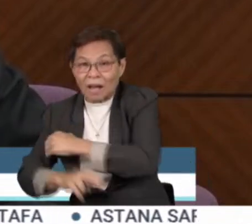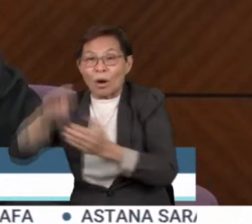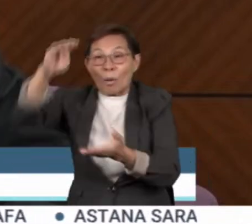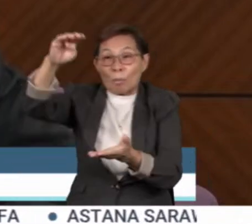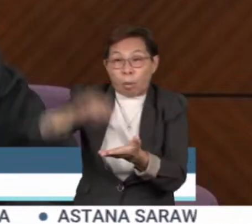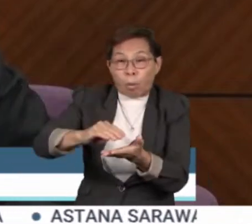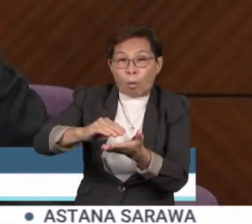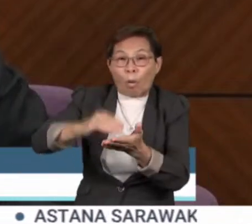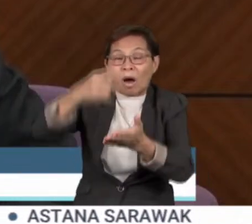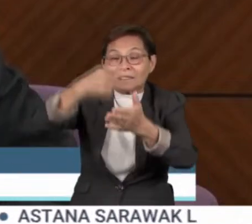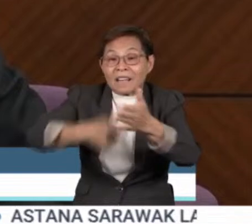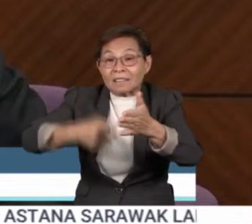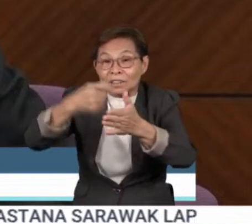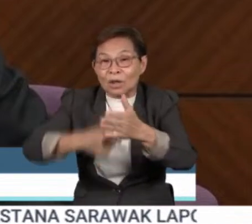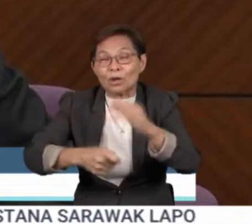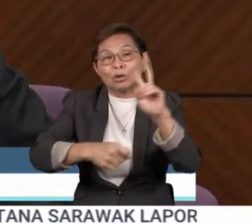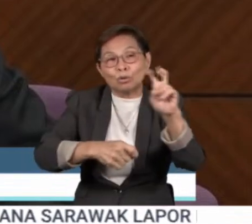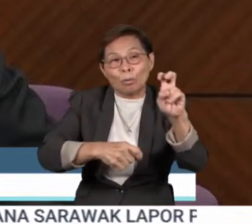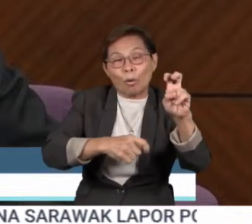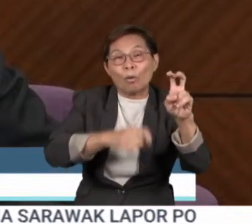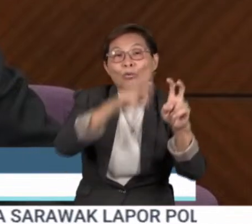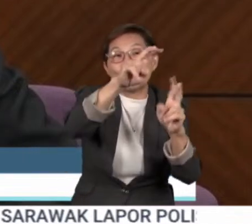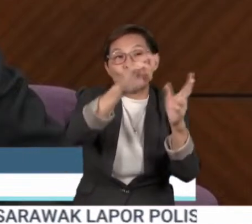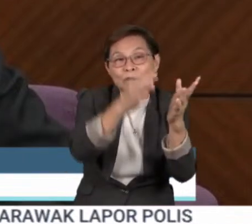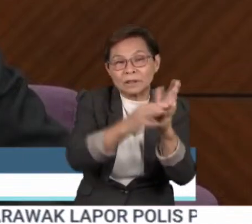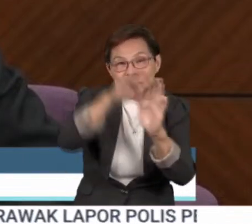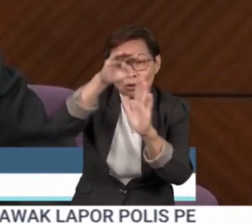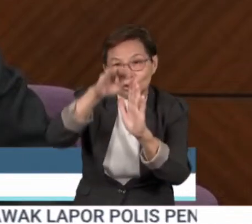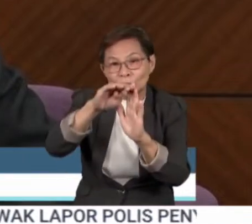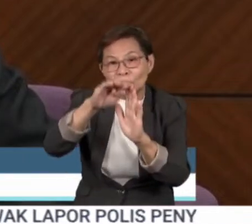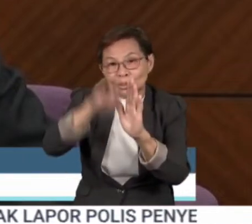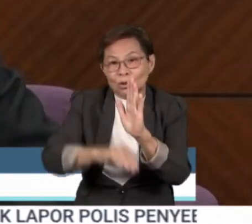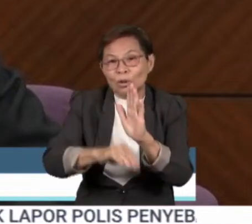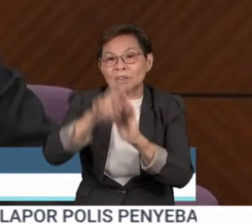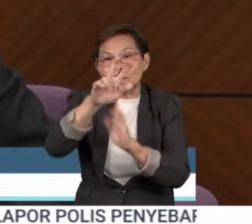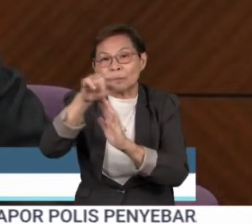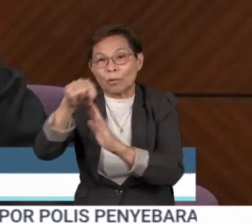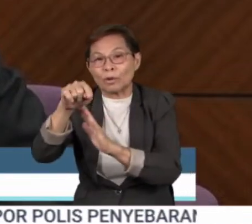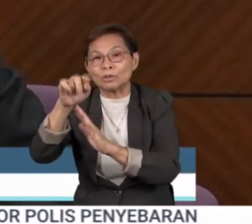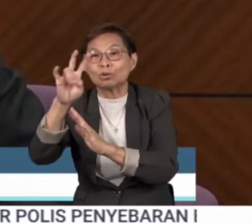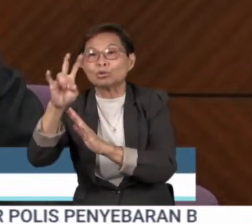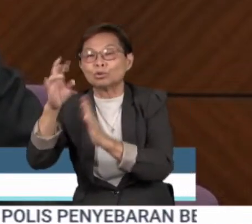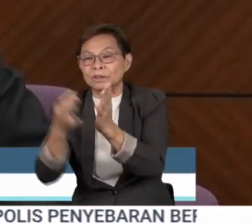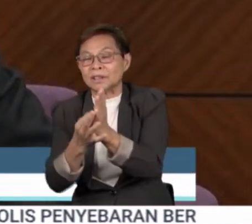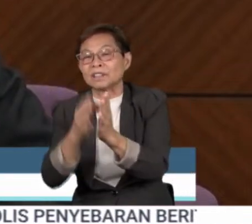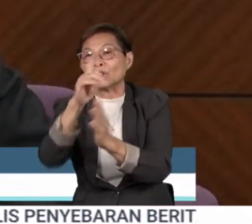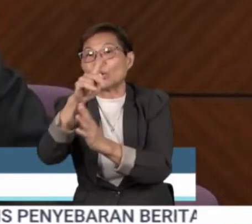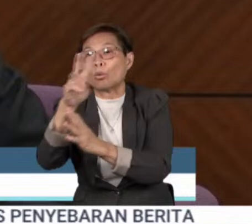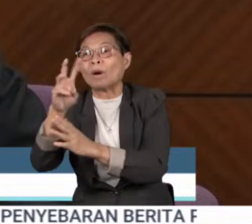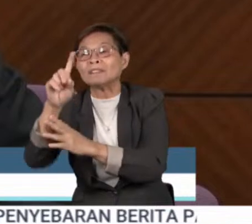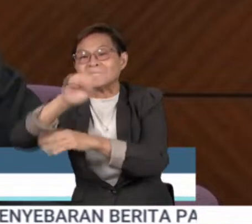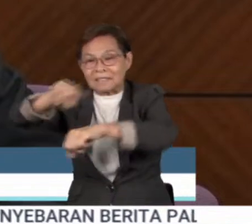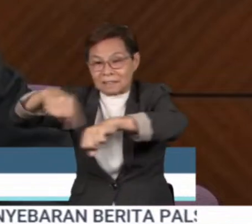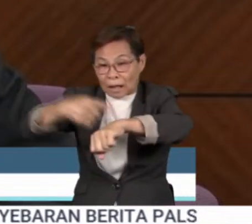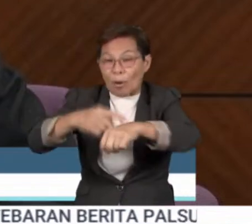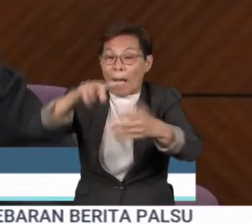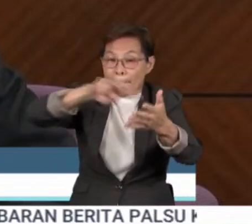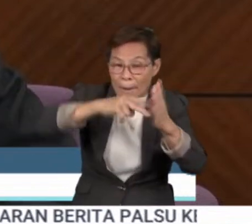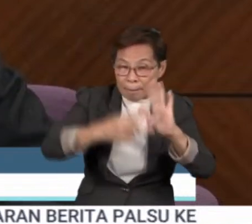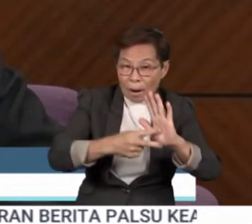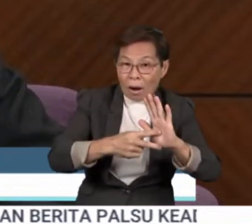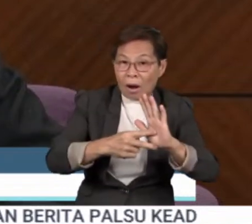kadar surcharge daripada 20 sen kepada 3.7 sen per kilowatt jam. Ini